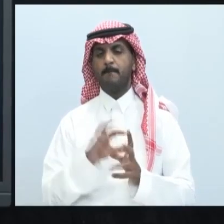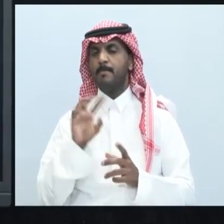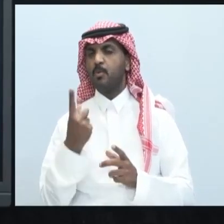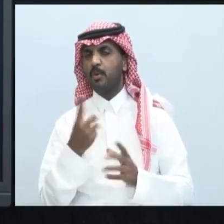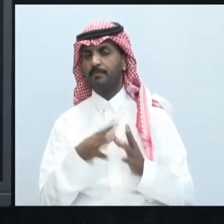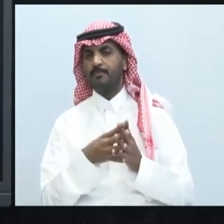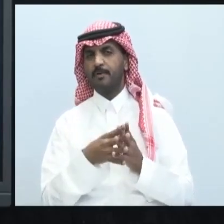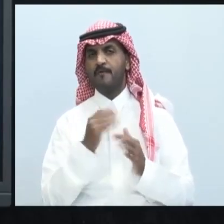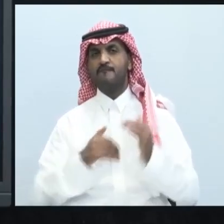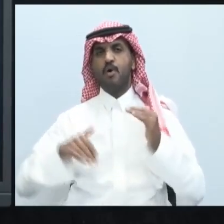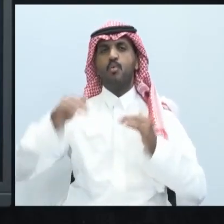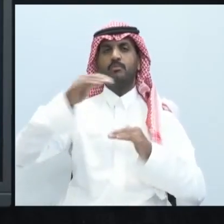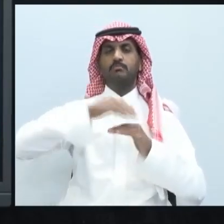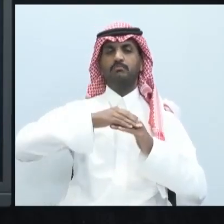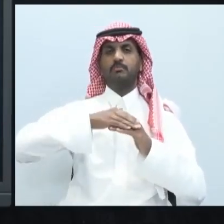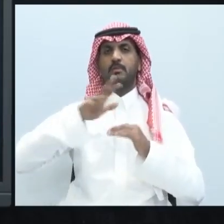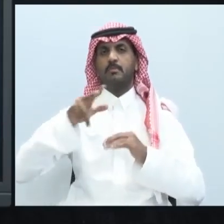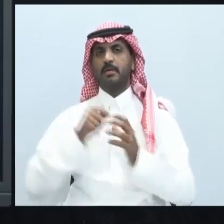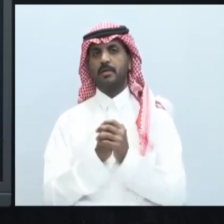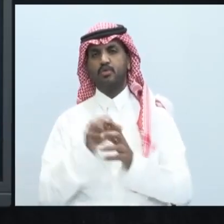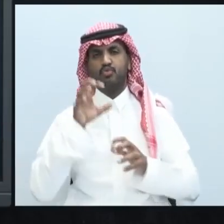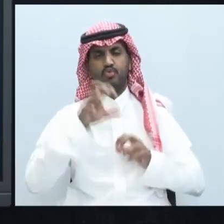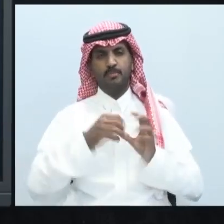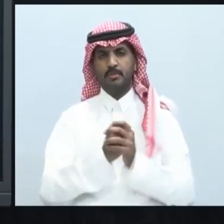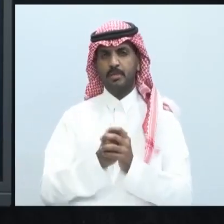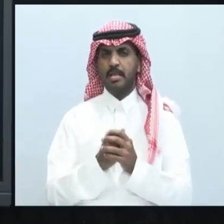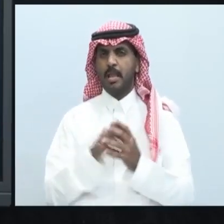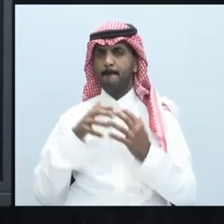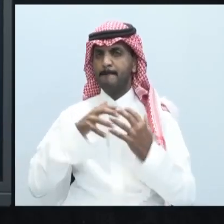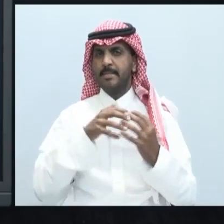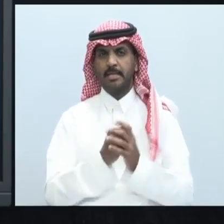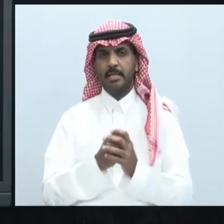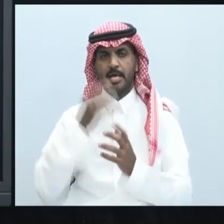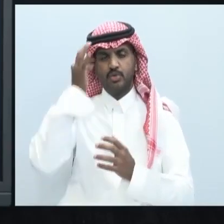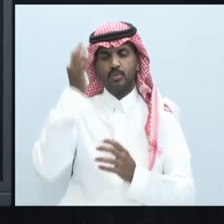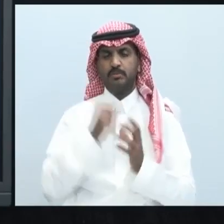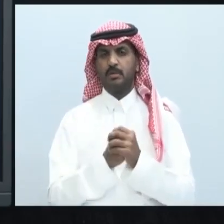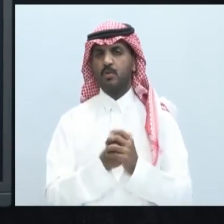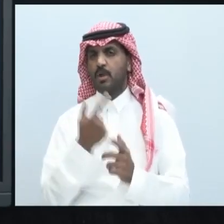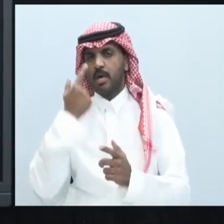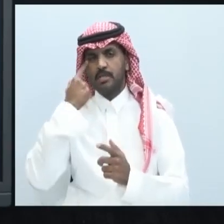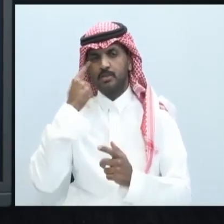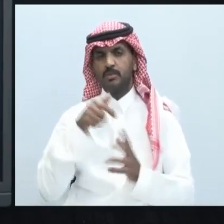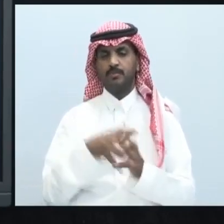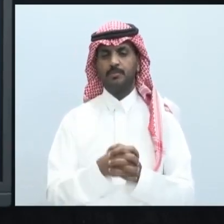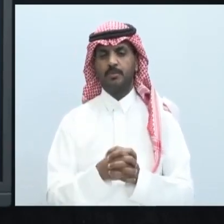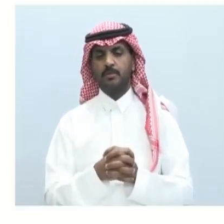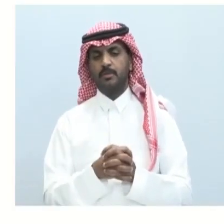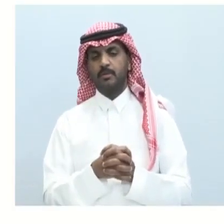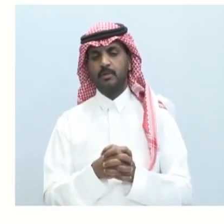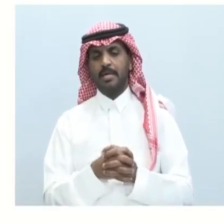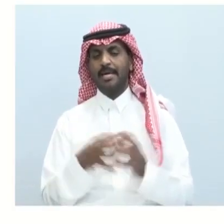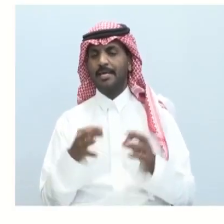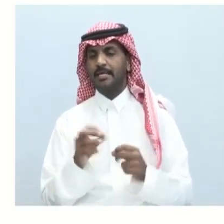هو فوق المملكه بالنسبه للدب الامريكي الاسود او الدب الاسيوي الاسود طبعا فوق مملكه حقيقيه ماذا